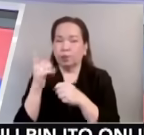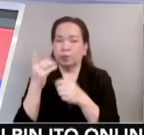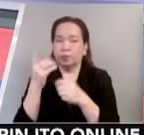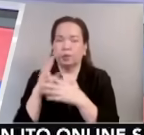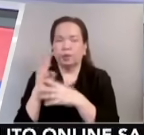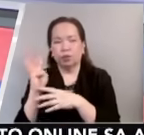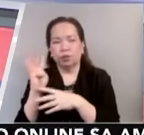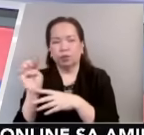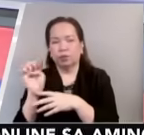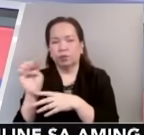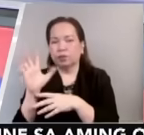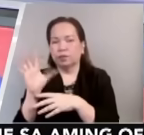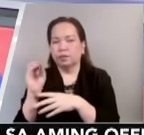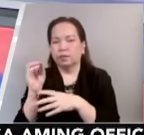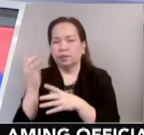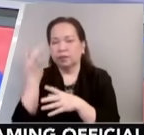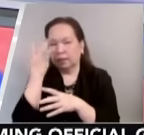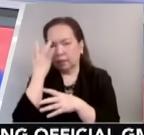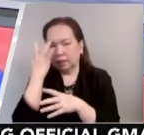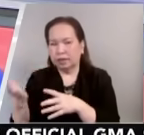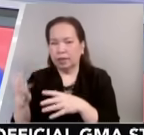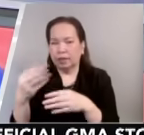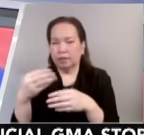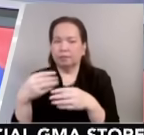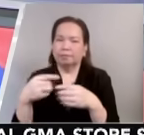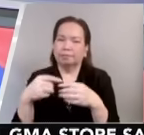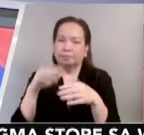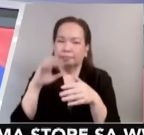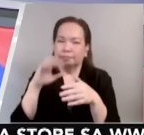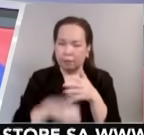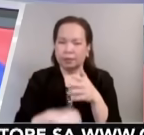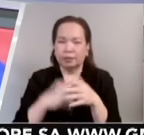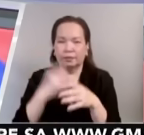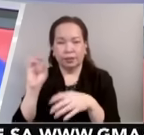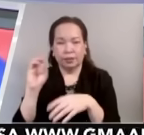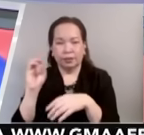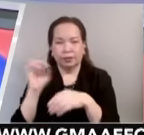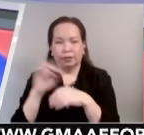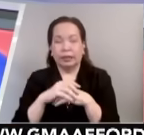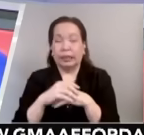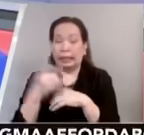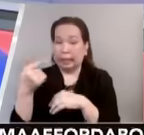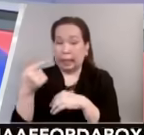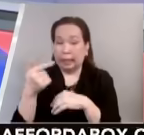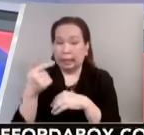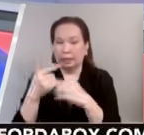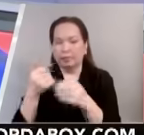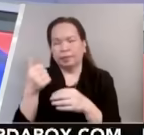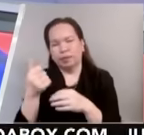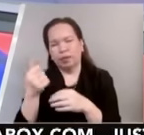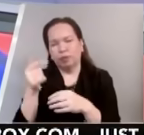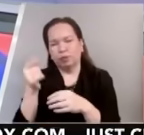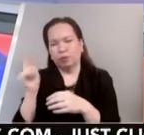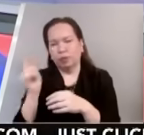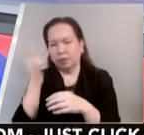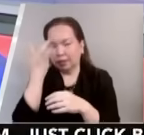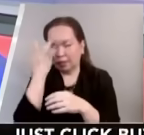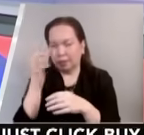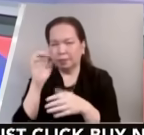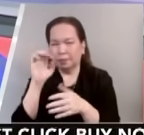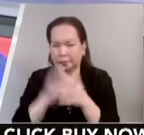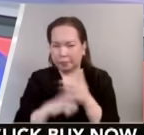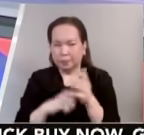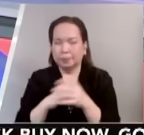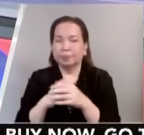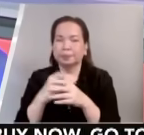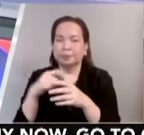centavos per liter na rollback sa presyo ng diesel at sa gasolina 10 hanggang 20 centavos naman ang posibleng rollback sabi naman